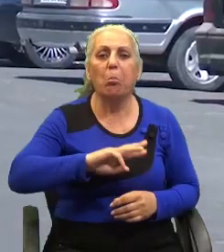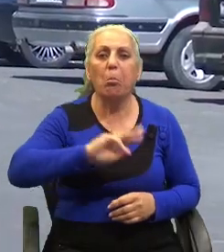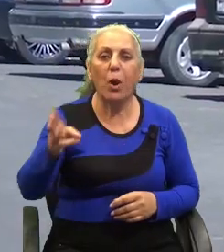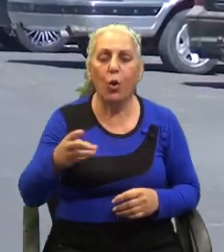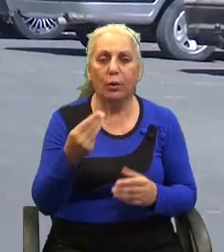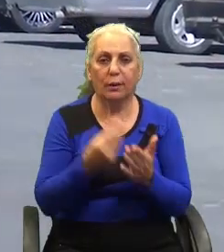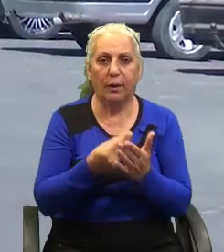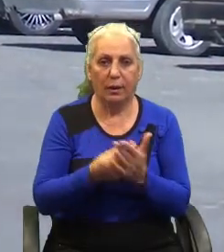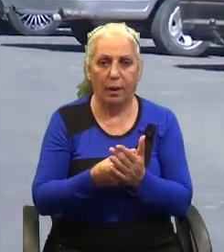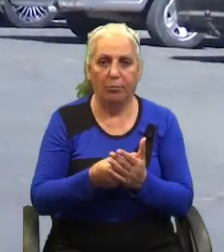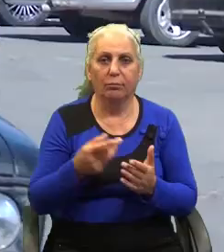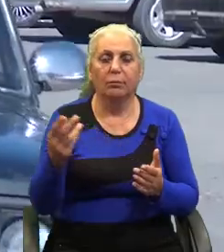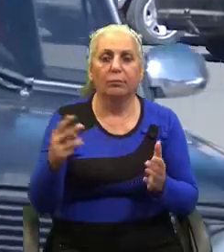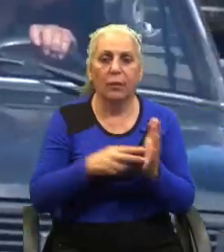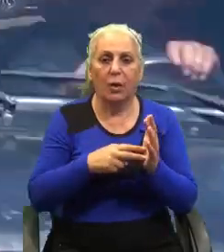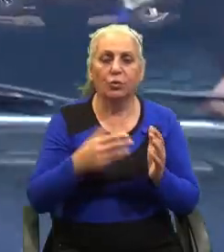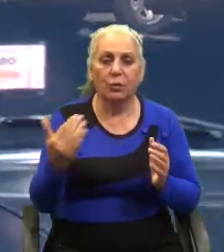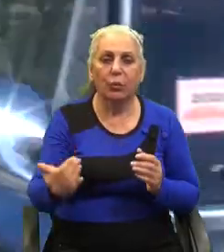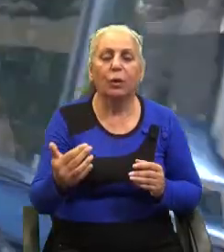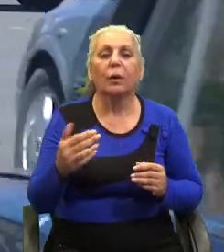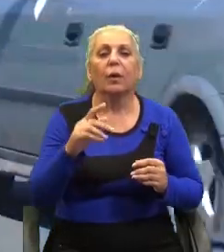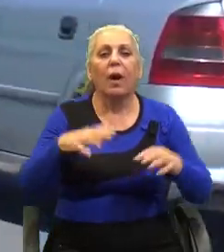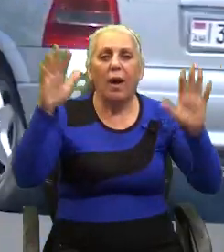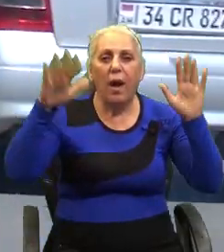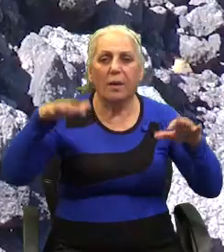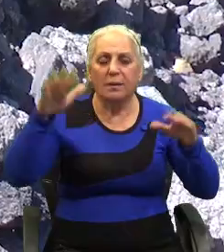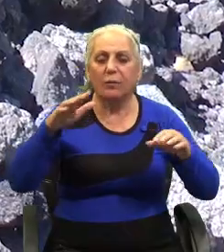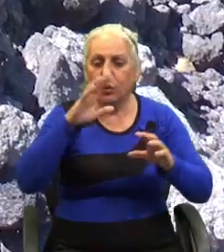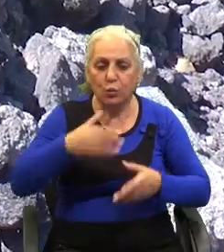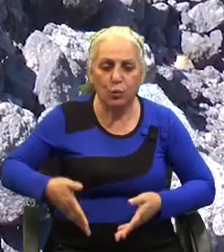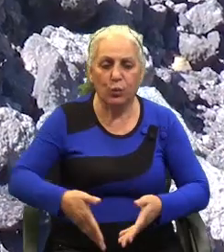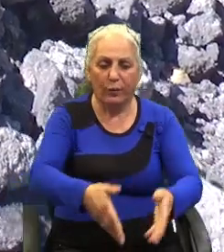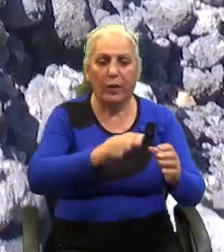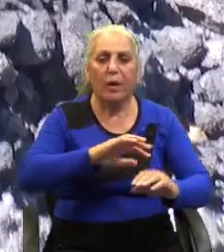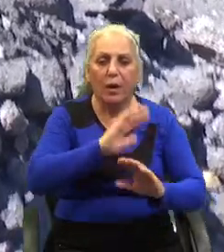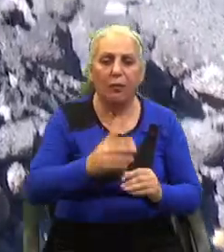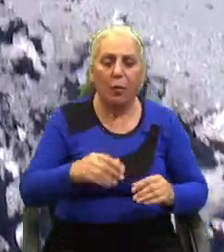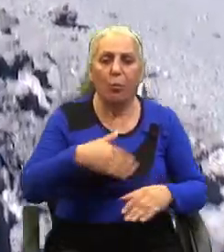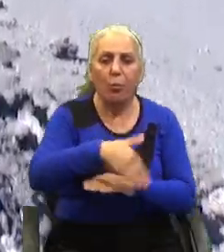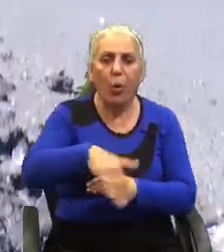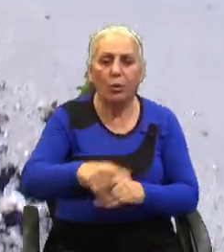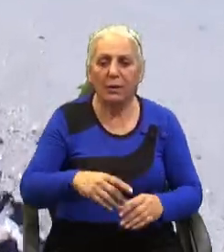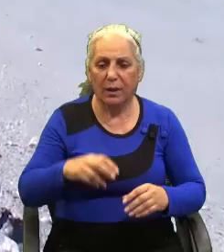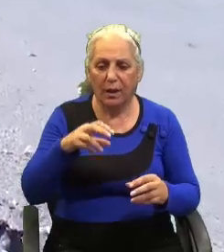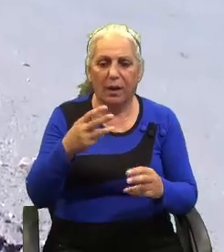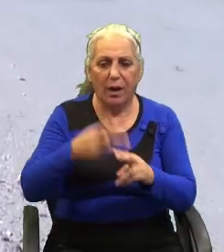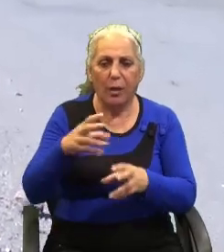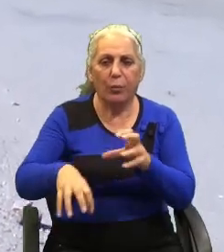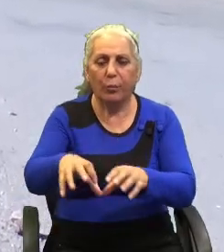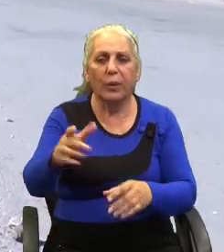կազմում։ Առափնյա և Պարագորսների թաղամասում անձրևաջրատար արվի կառուցումը, մայթեզրի եզրաքարերի ուղումն ու